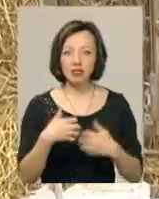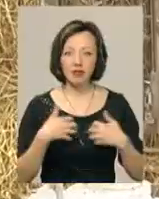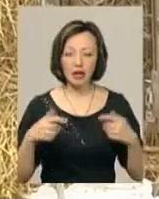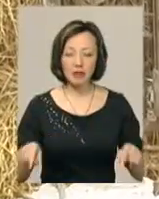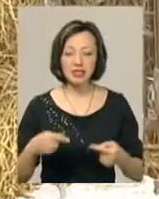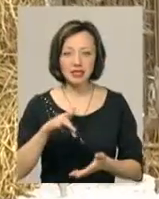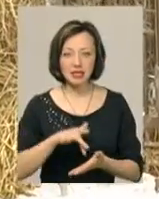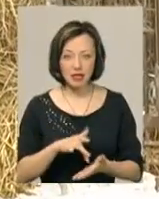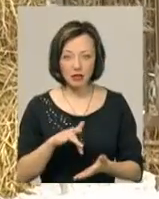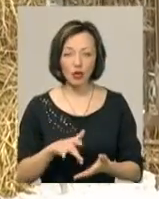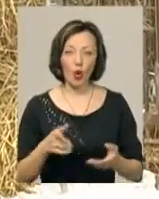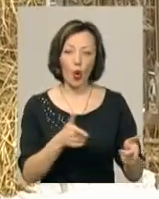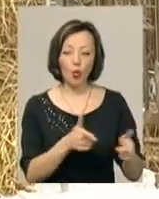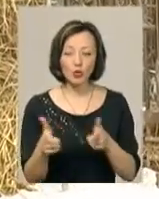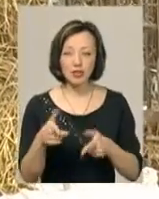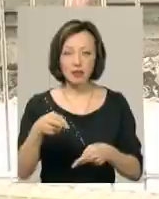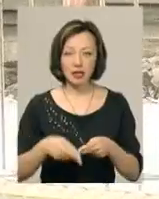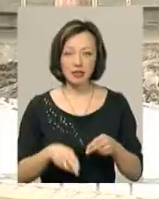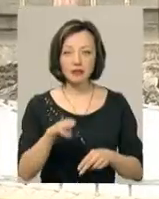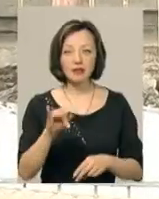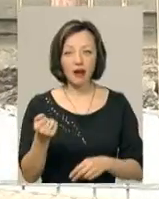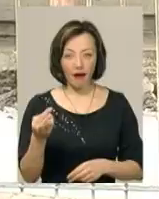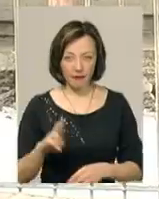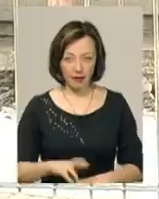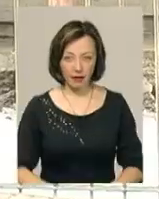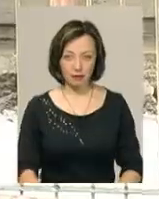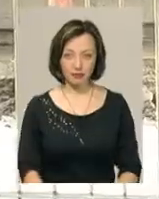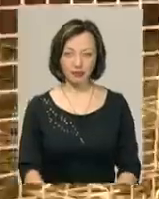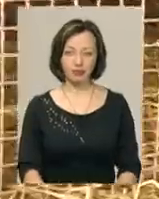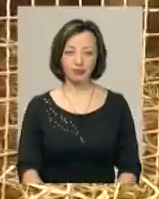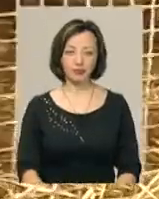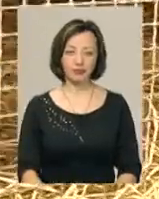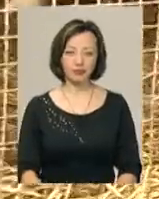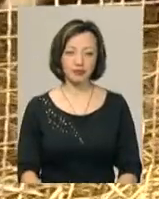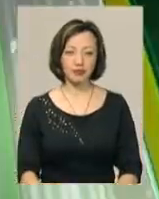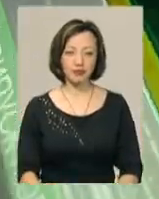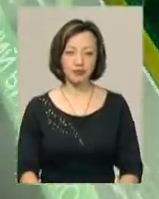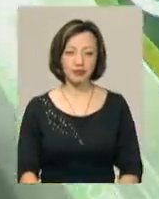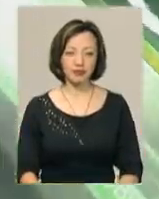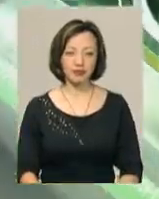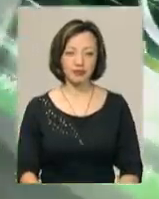реабілітаційний центр для диких тварин готується наприкінці травня. Наталія Сідова, Юрій Чорний. Новини Поділля. Центр.